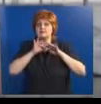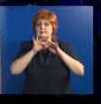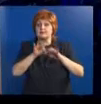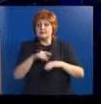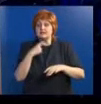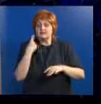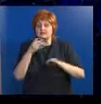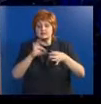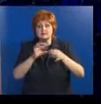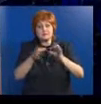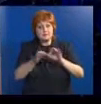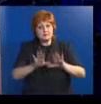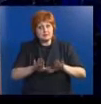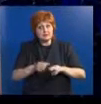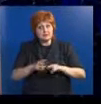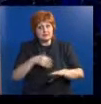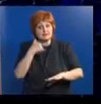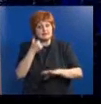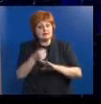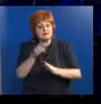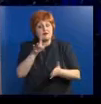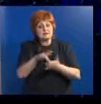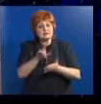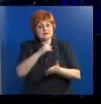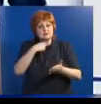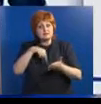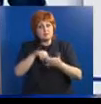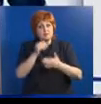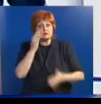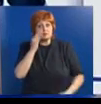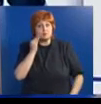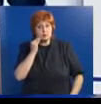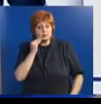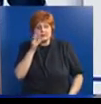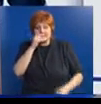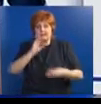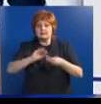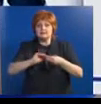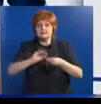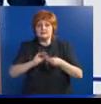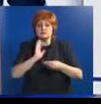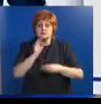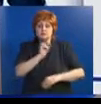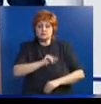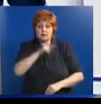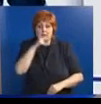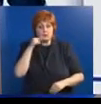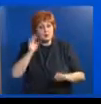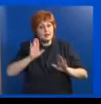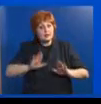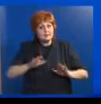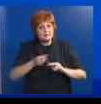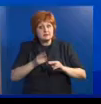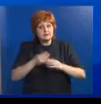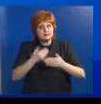из олимпийских объектов. Это главный медиа-центр города-курорта «Экспо Сочи». Традиционно в рамках съезда будут работать десятки площадок, где до